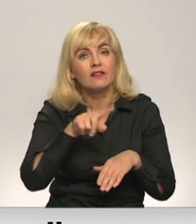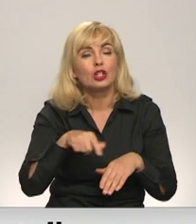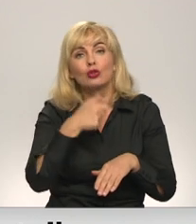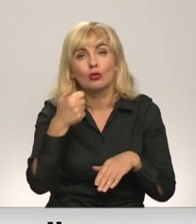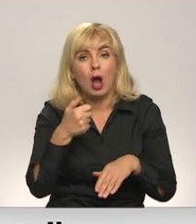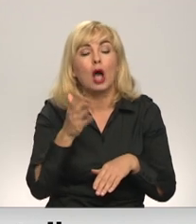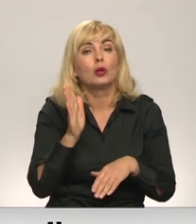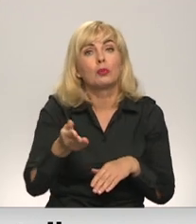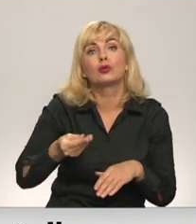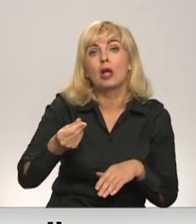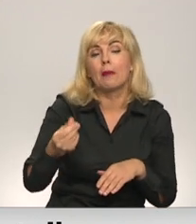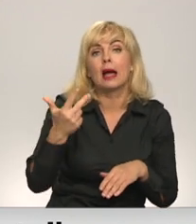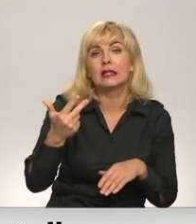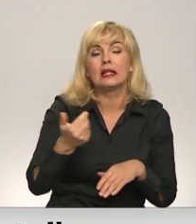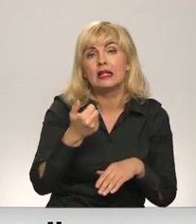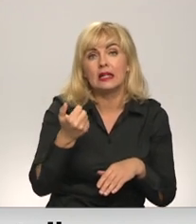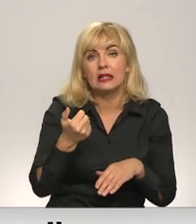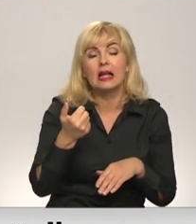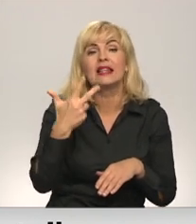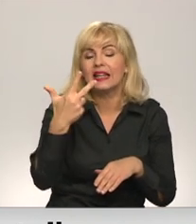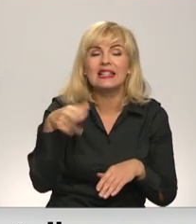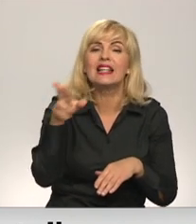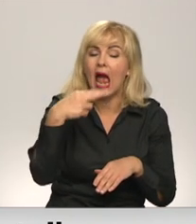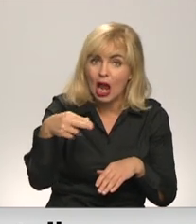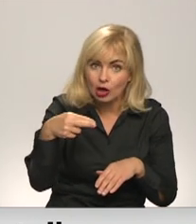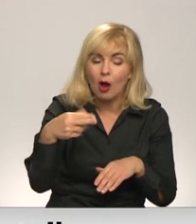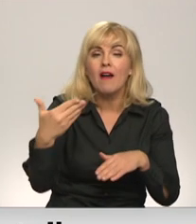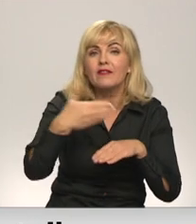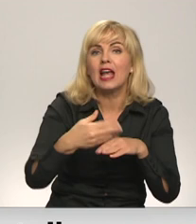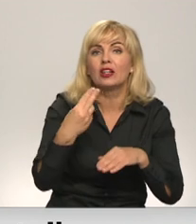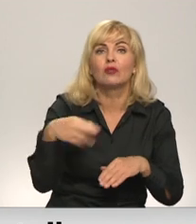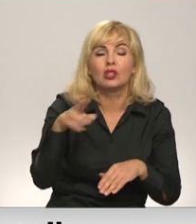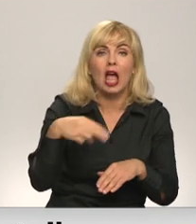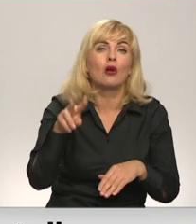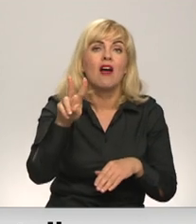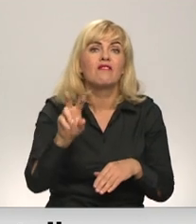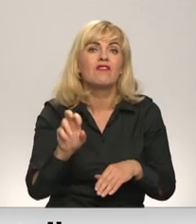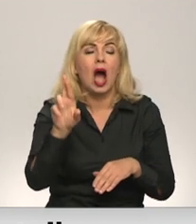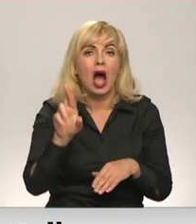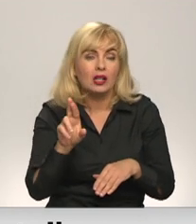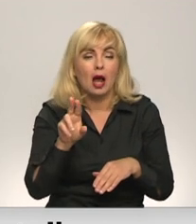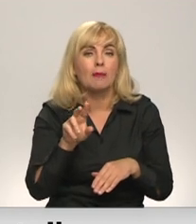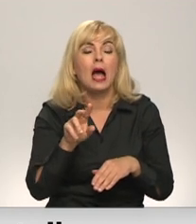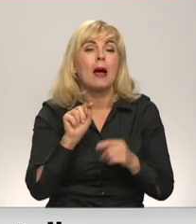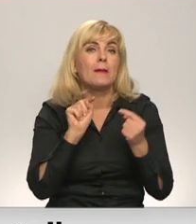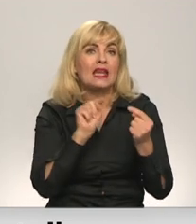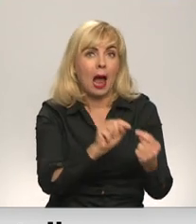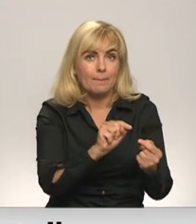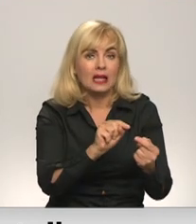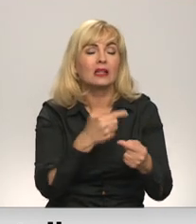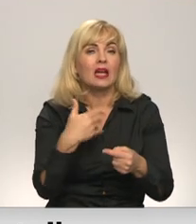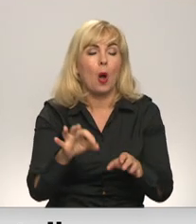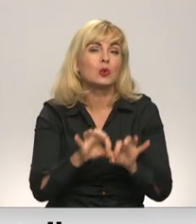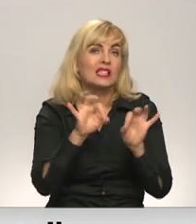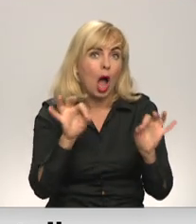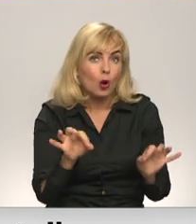jāmaksā 3 eiro līdzinējo divu vietā. Vides aizsardzības un reģionālās attīstības ministrija pret šādu lēmumu iebildi jau